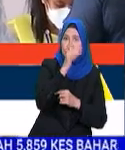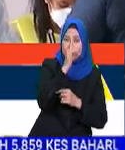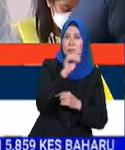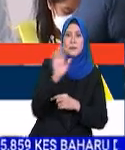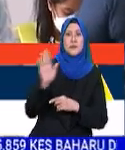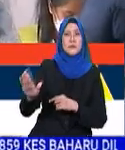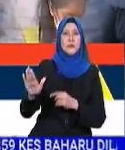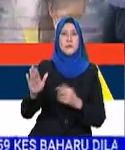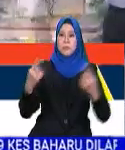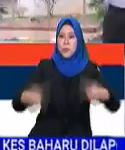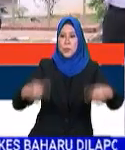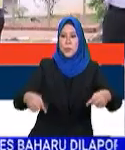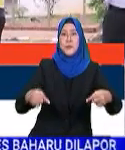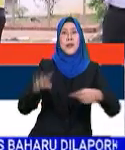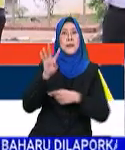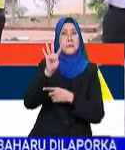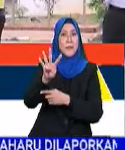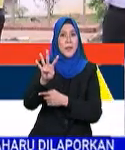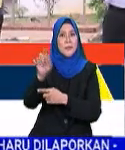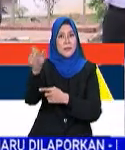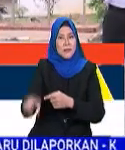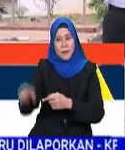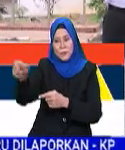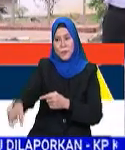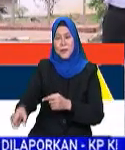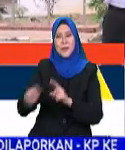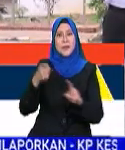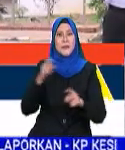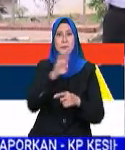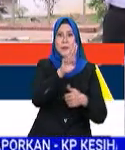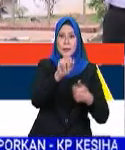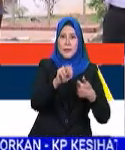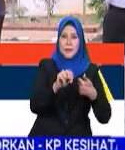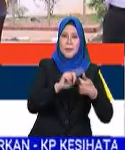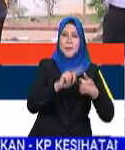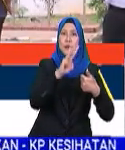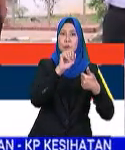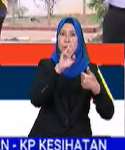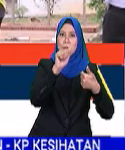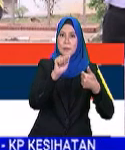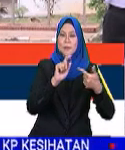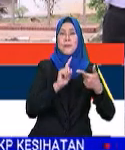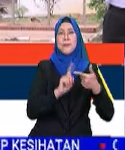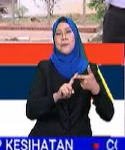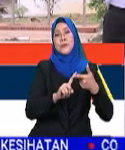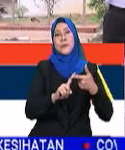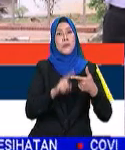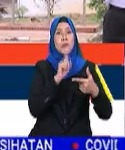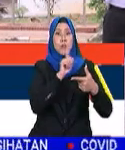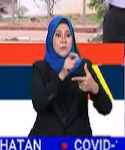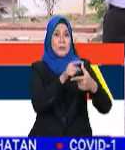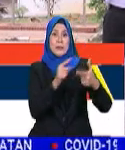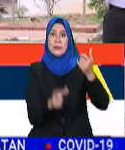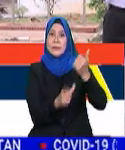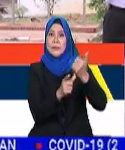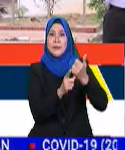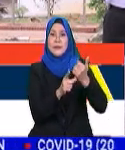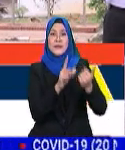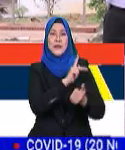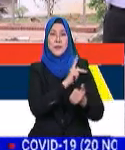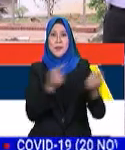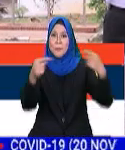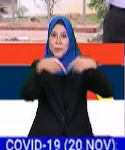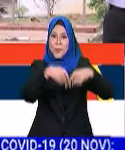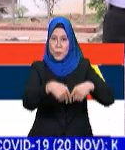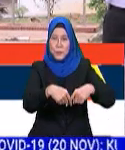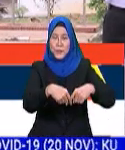Malaysia berhadapan dengan persaingan empat penjuru iaitu dari Barisan Nasional Datuk Wira Hasnur Sidah Husin yang merupakan timbalan Ketua UMNO Bahagian